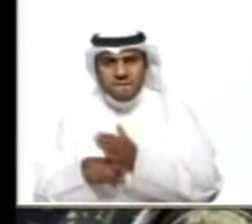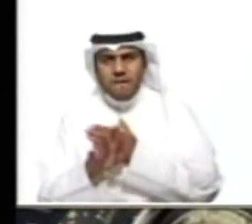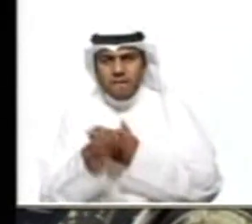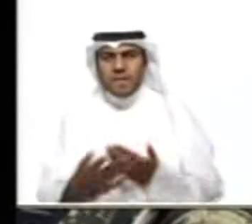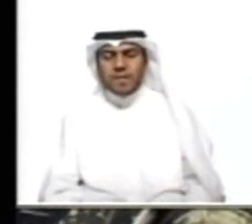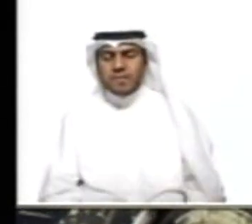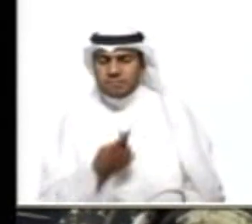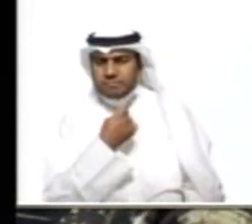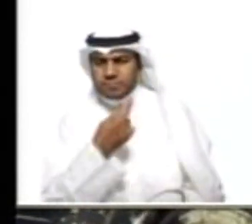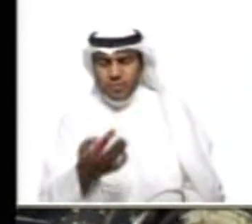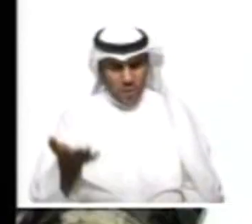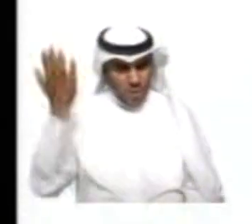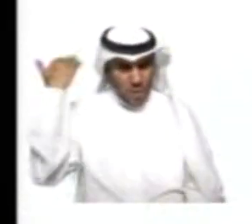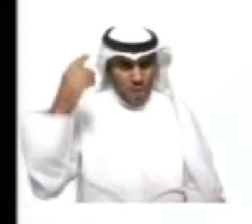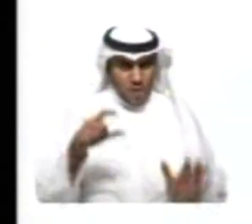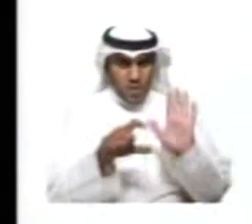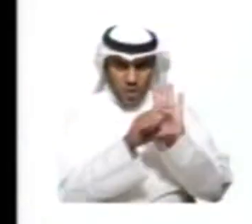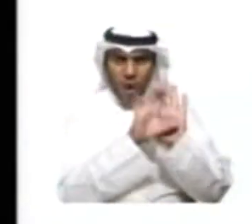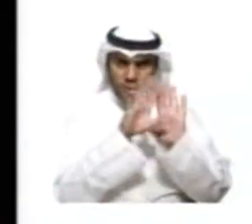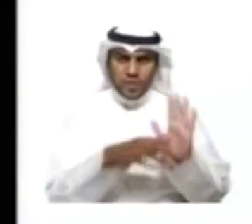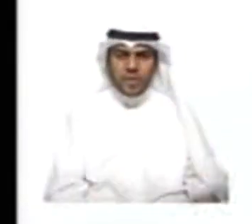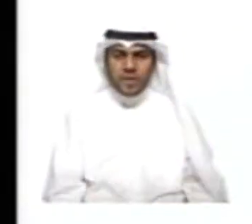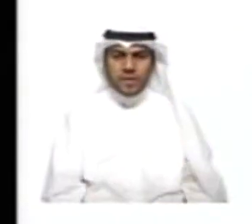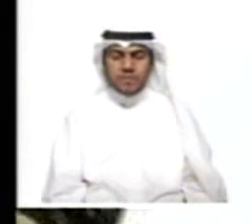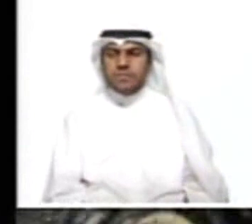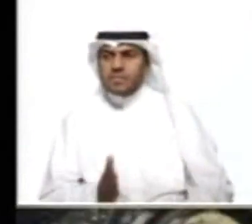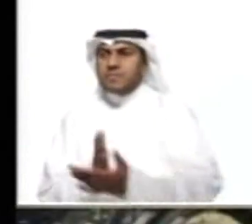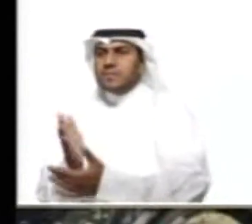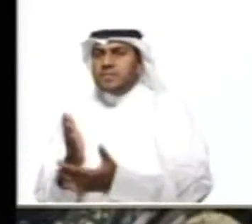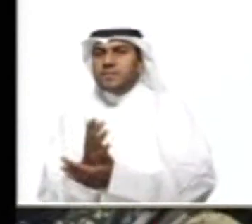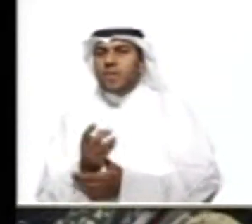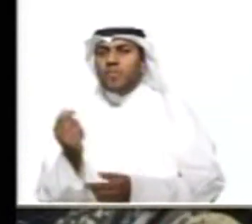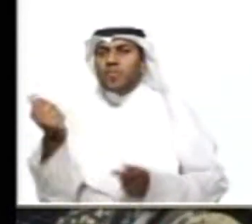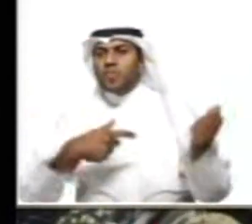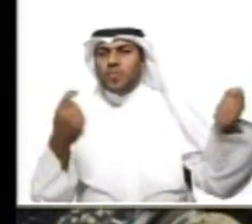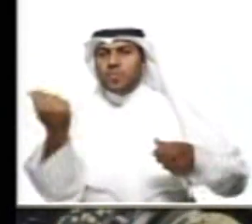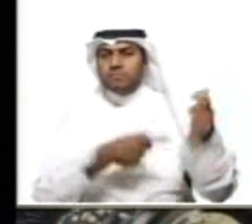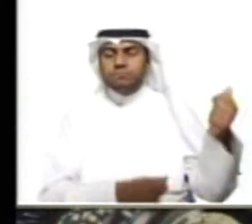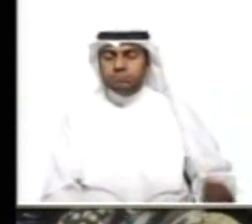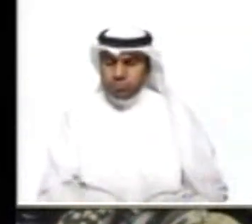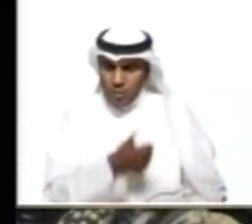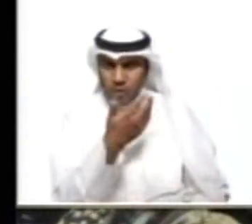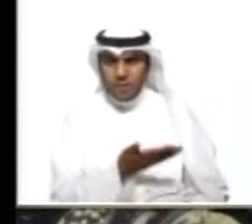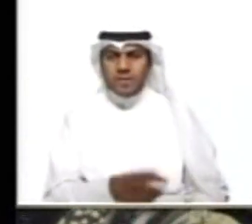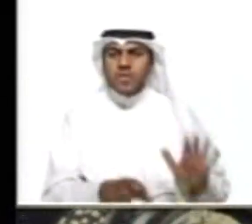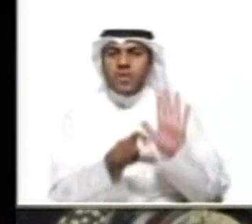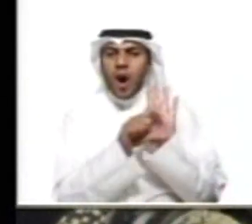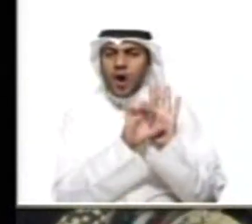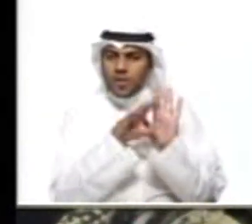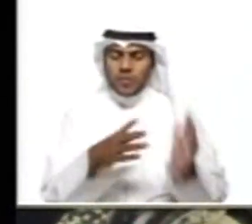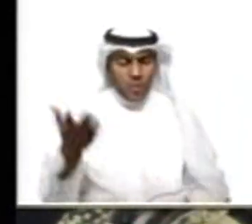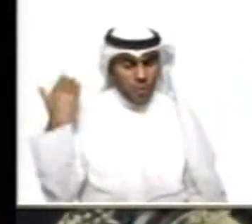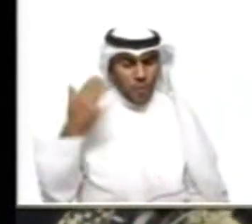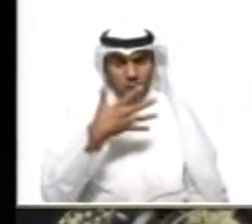داعش وسائل التواصل الاجتماعي لتحصل على التبرعات من الأشخاص الكثيرين الذين يتجاوزون نظم